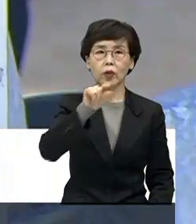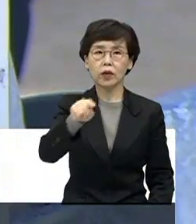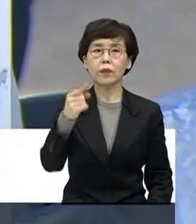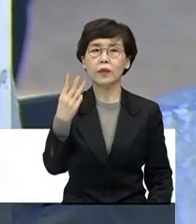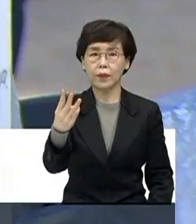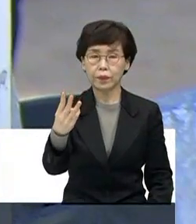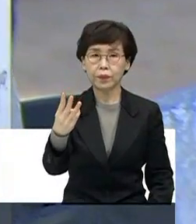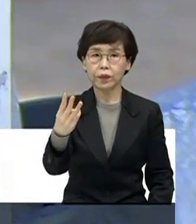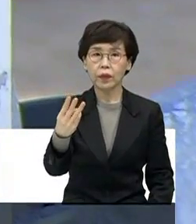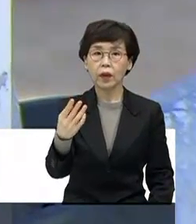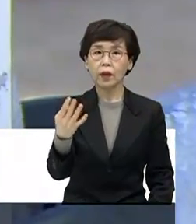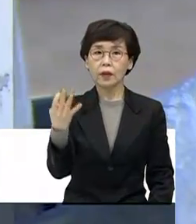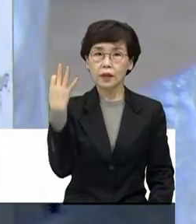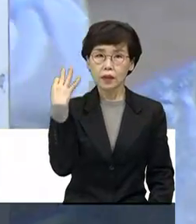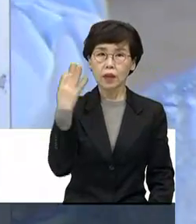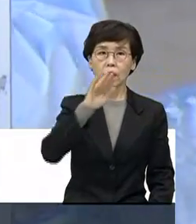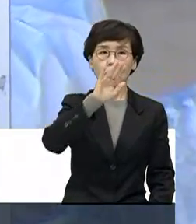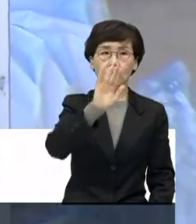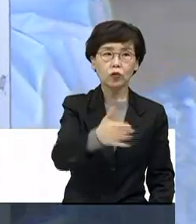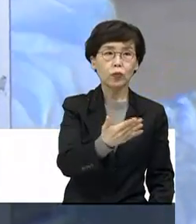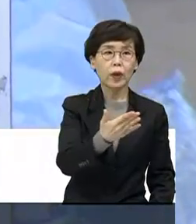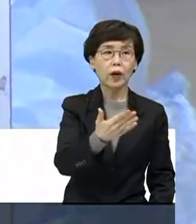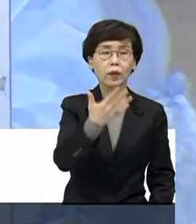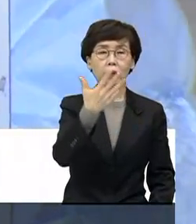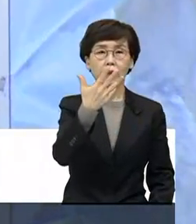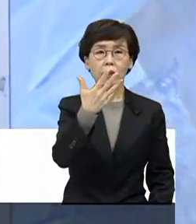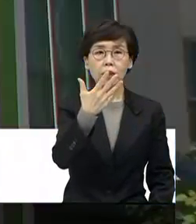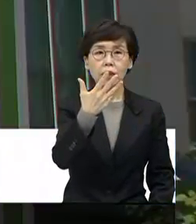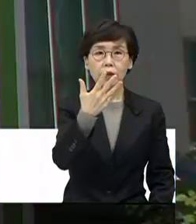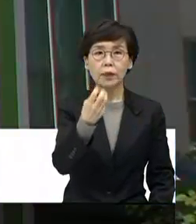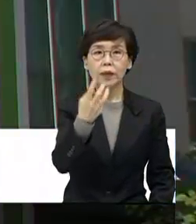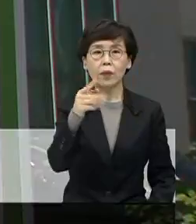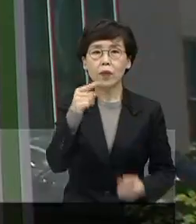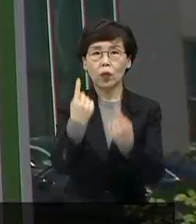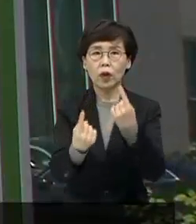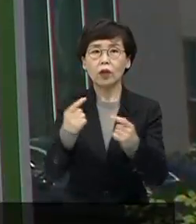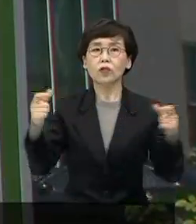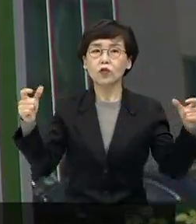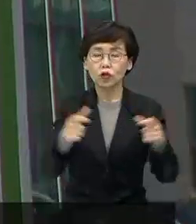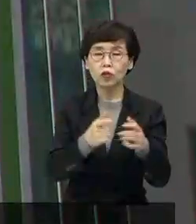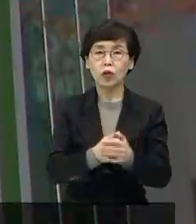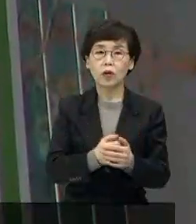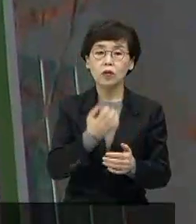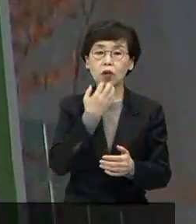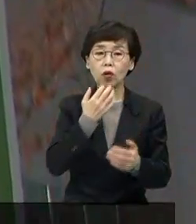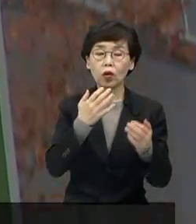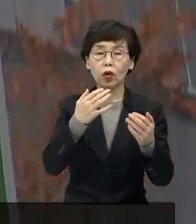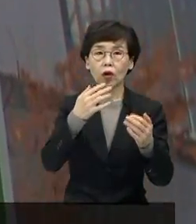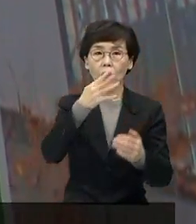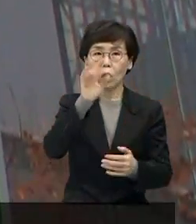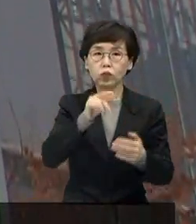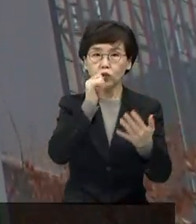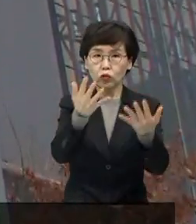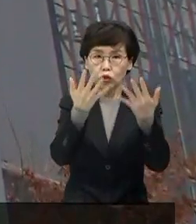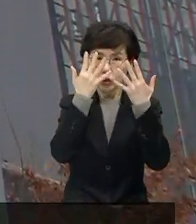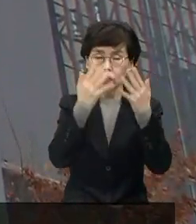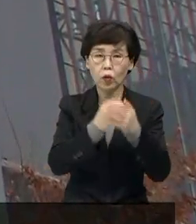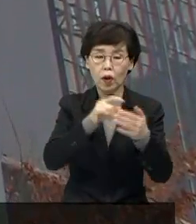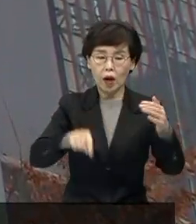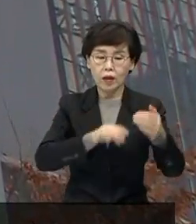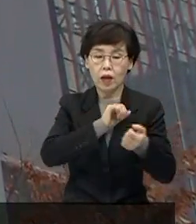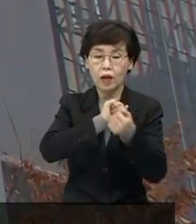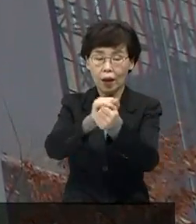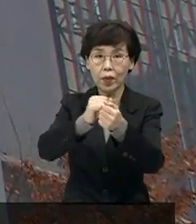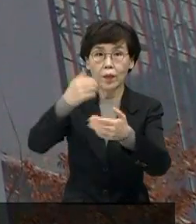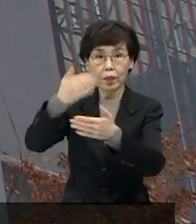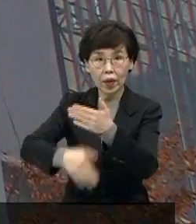915.3명으로 전주 983.4명보다는 줄었습니다. 방역당국은 서울 동부구치소 등 교정시설의 집단 감염을